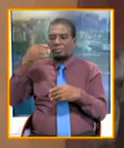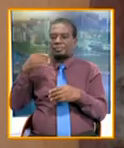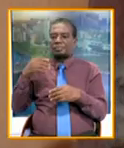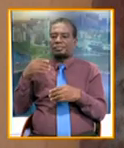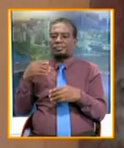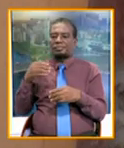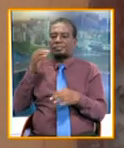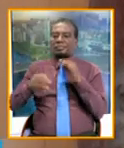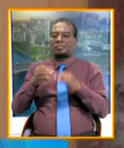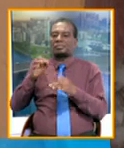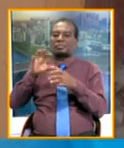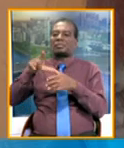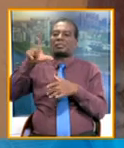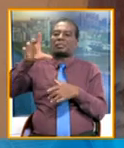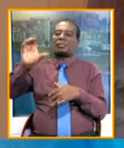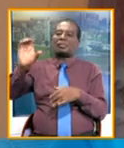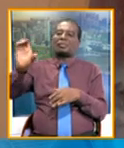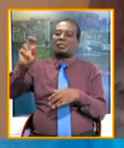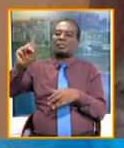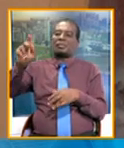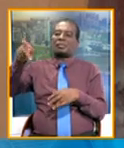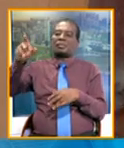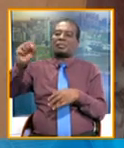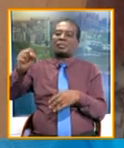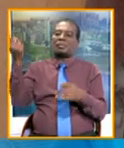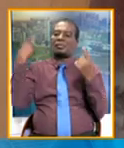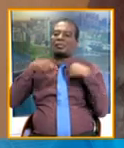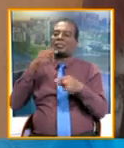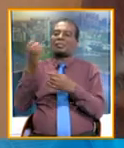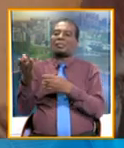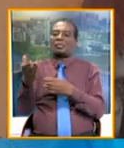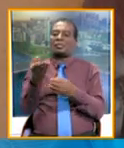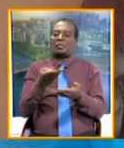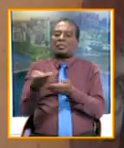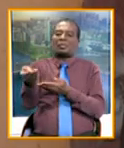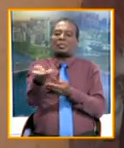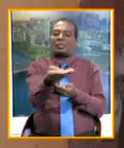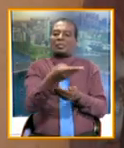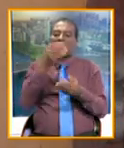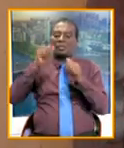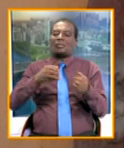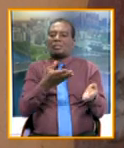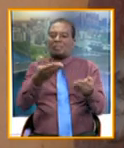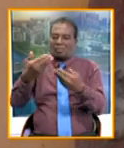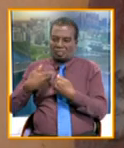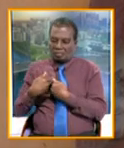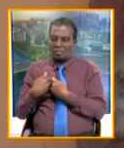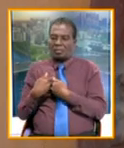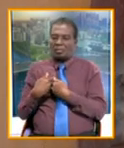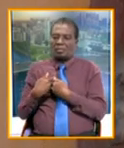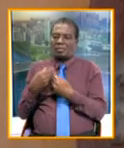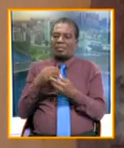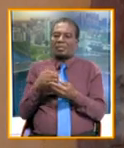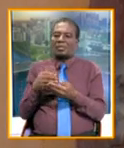l'écart? Si la CNPS, pendant mes cotisations que j'ai effectuées là-bas, peut me reverser en